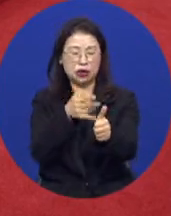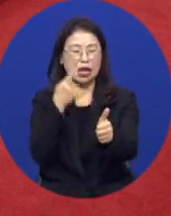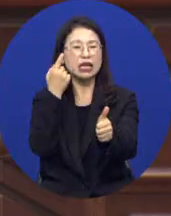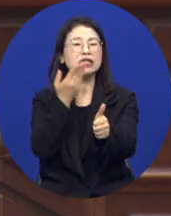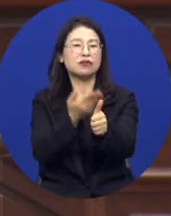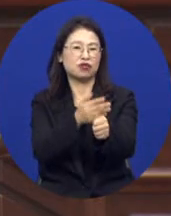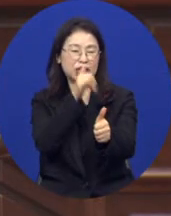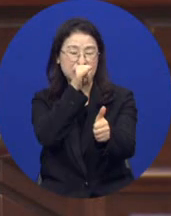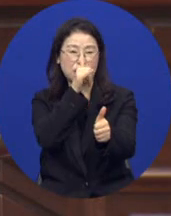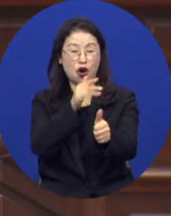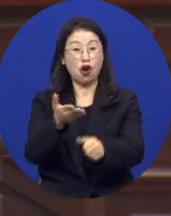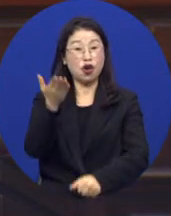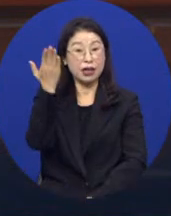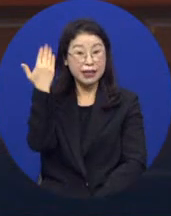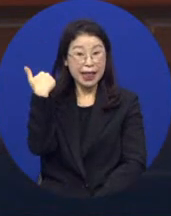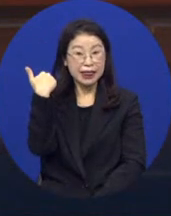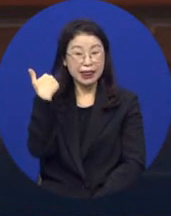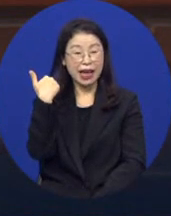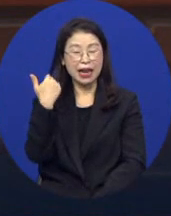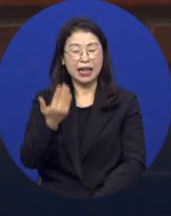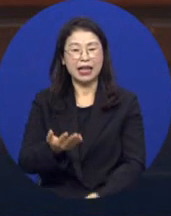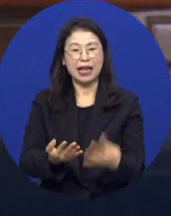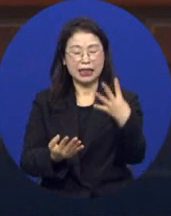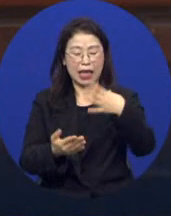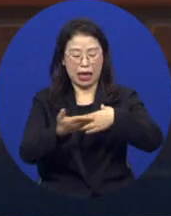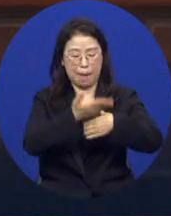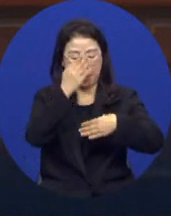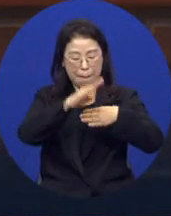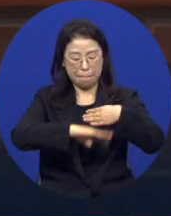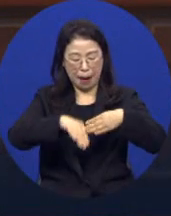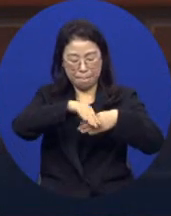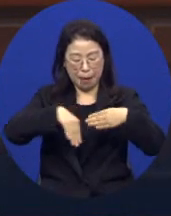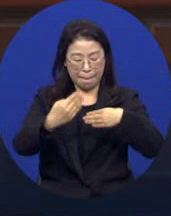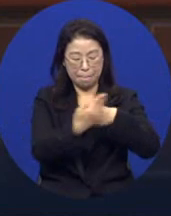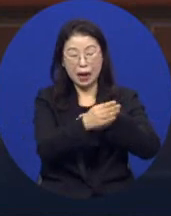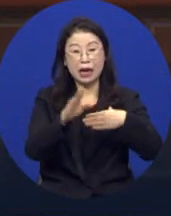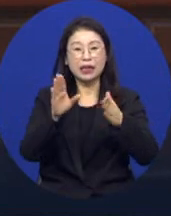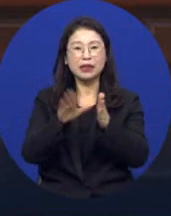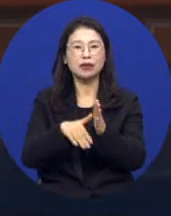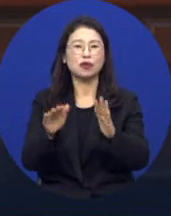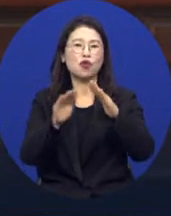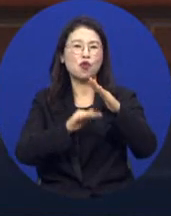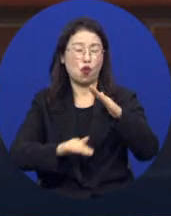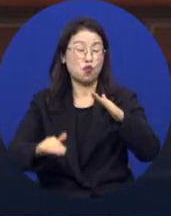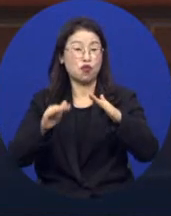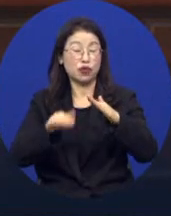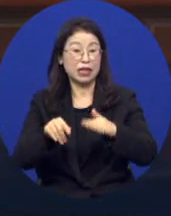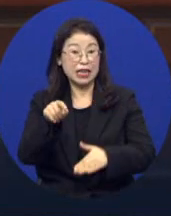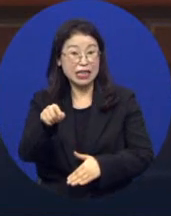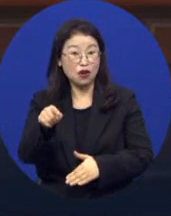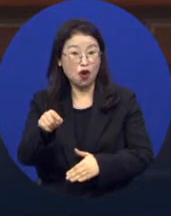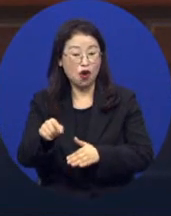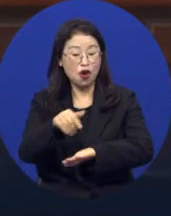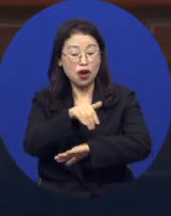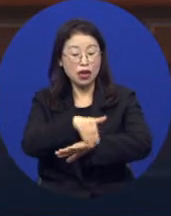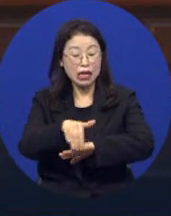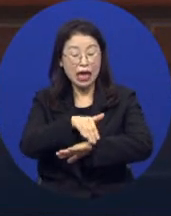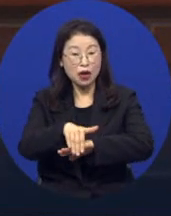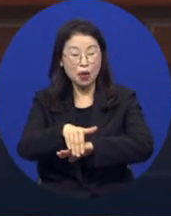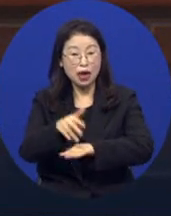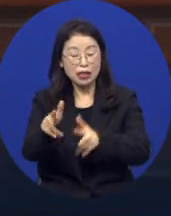나왔습니다. 옛날 사기 시군 체제 하에서는 공무원들이 이거 전국